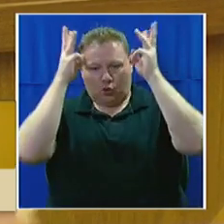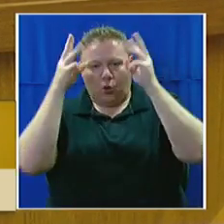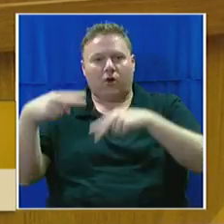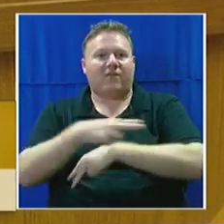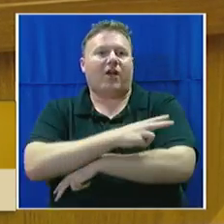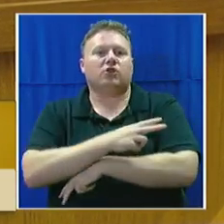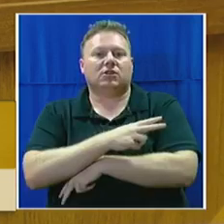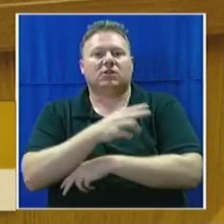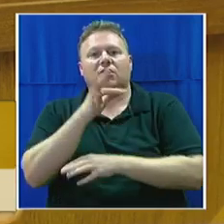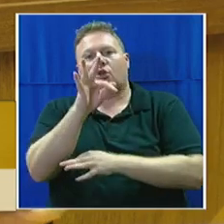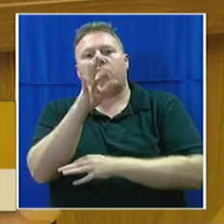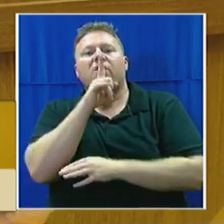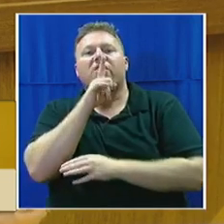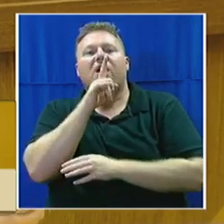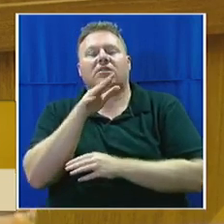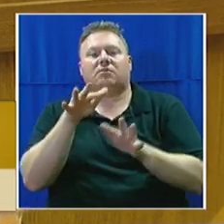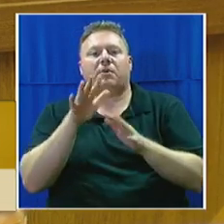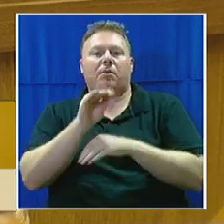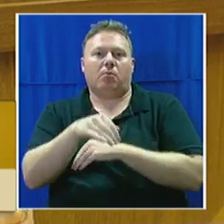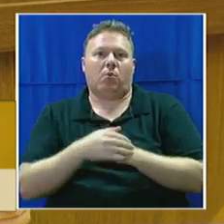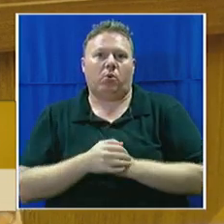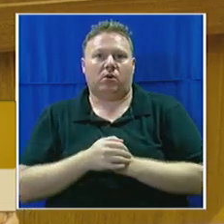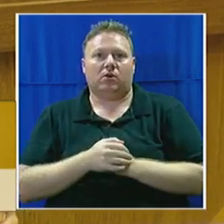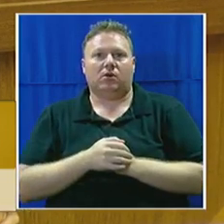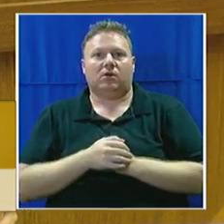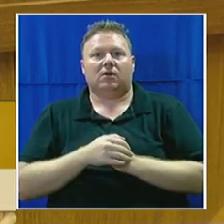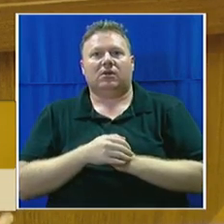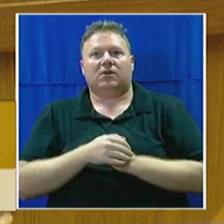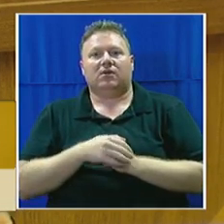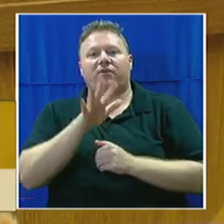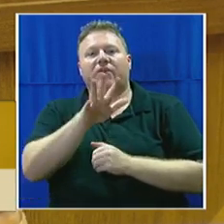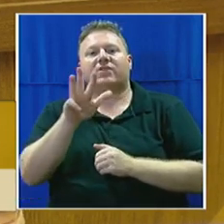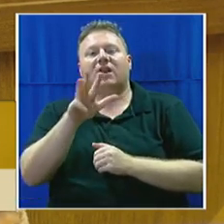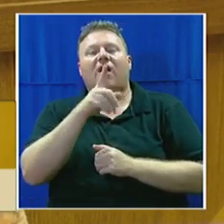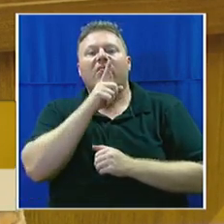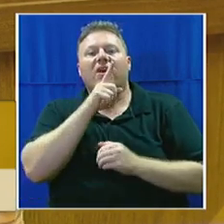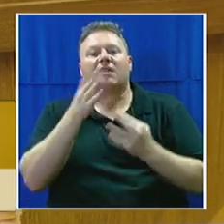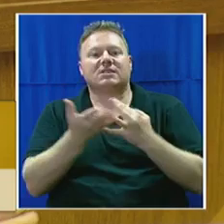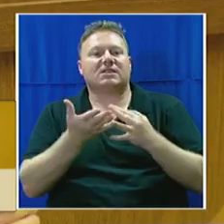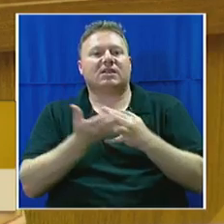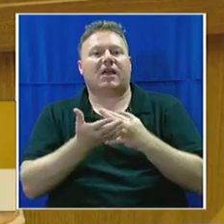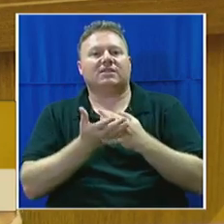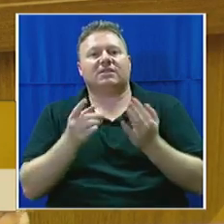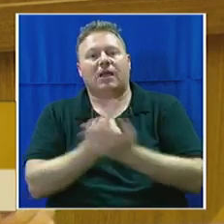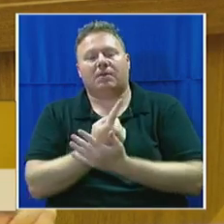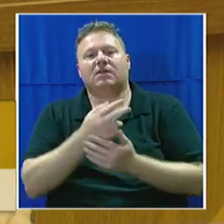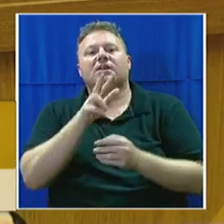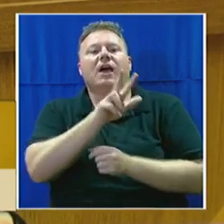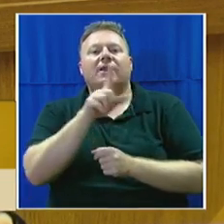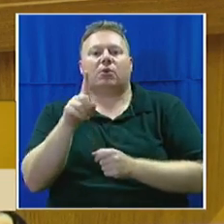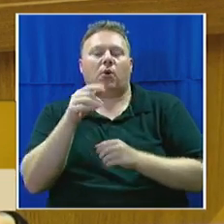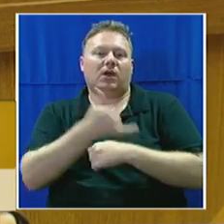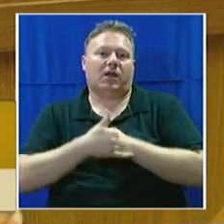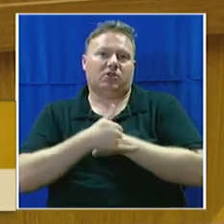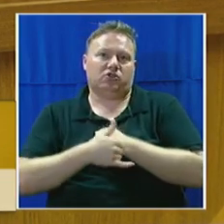3000 mense. En daar is nou reeds oor die 95.000 gevalle aangemeld in meer as 81 lande waar mense positief vir die virus getoets